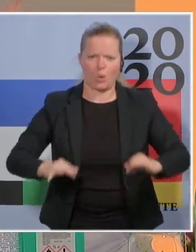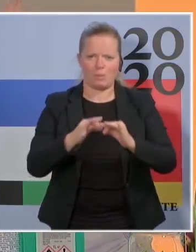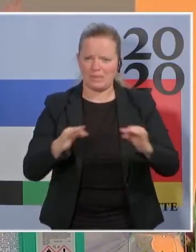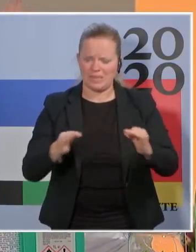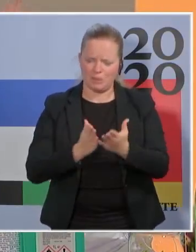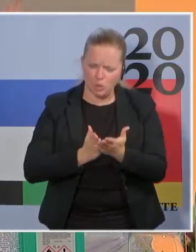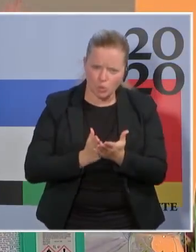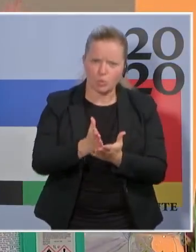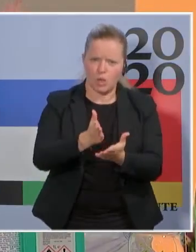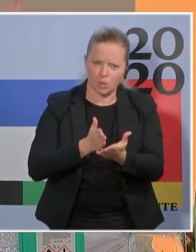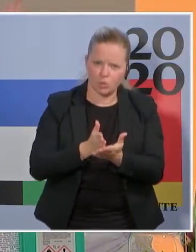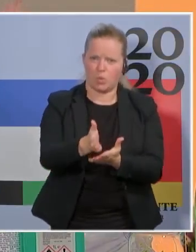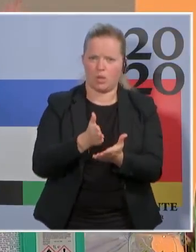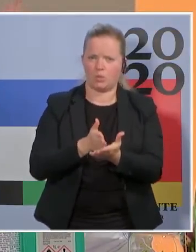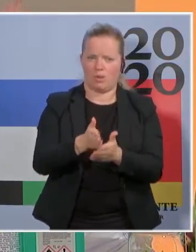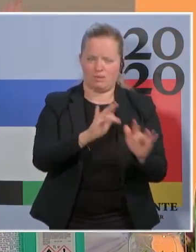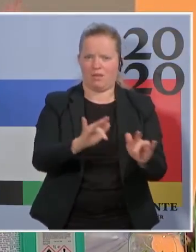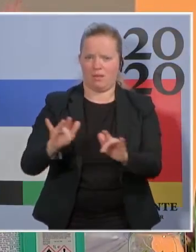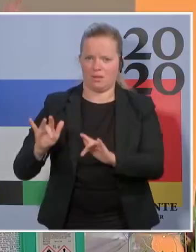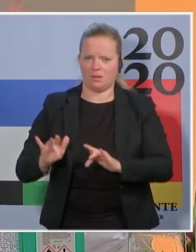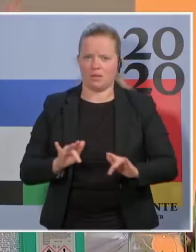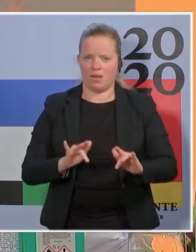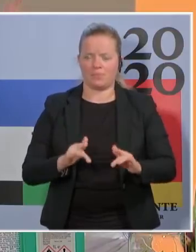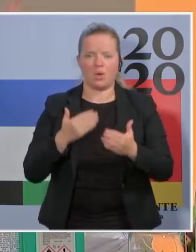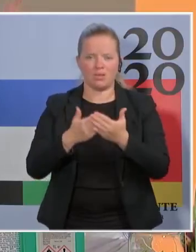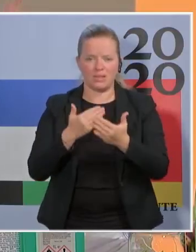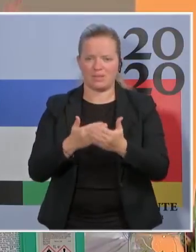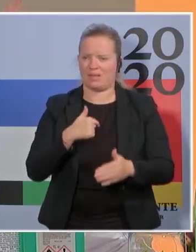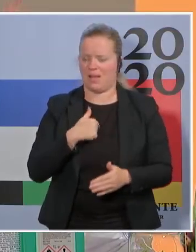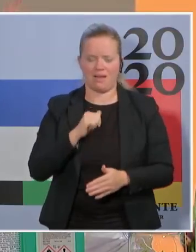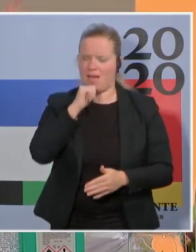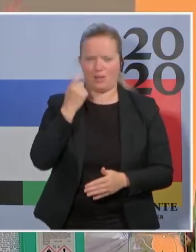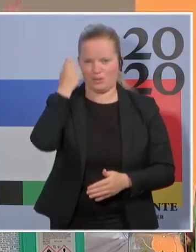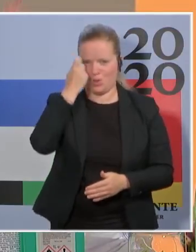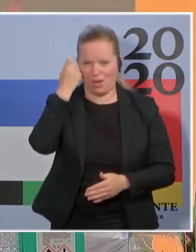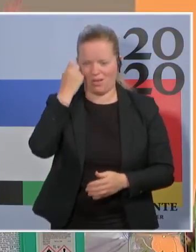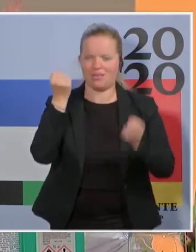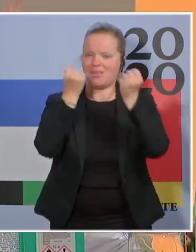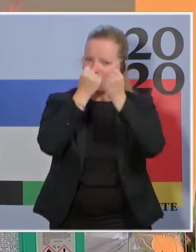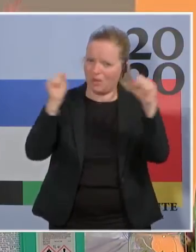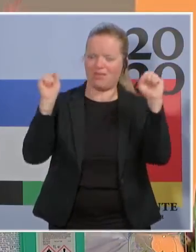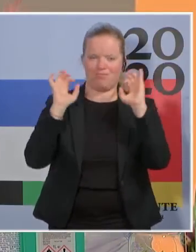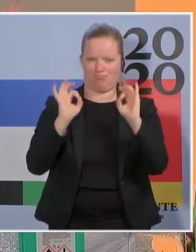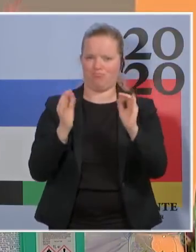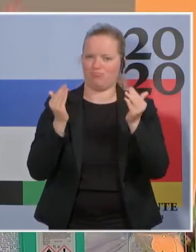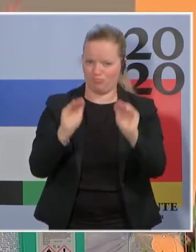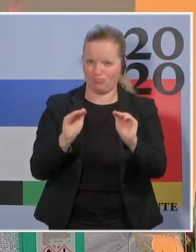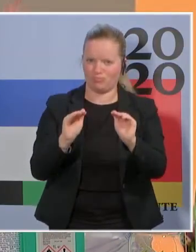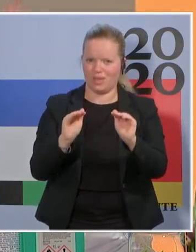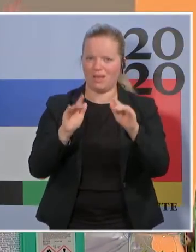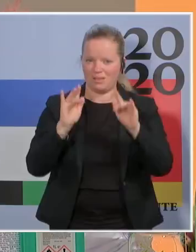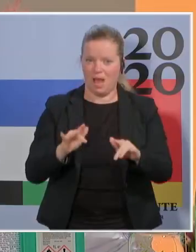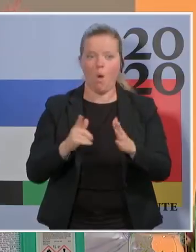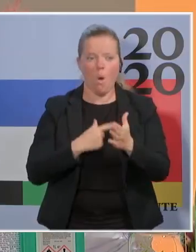eine Grundhaltung. Und daher habe ich auch keine Sorge um unsere Demokratie, die vielfach auch immer wieder geäußert wird.